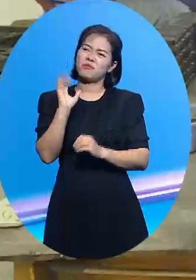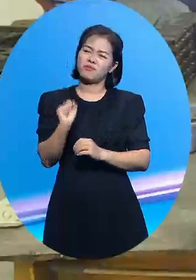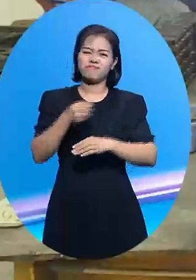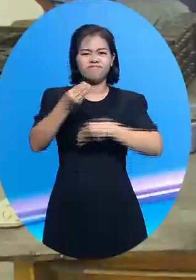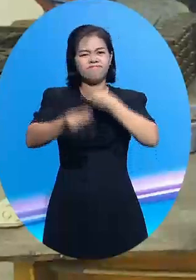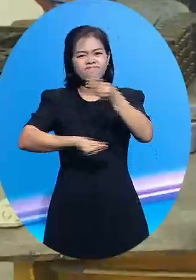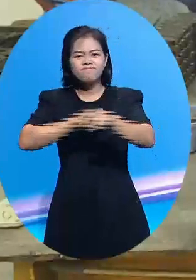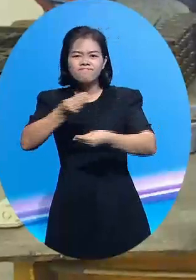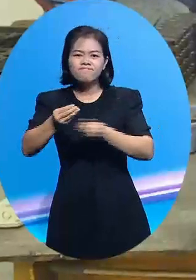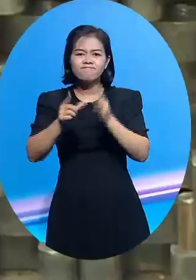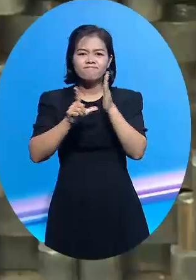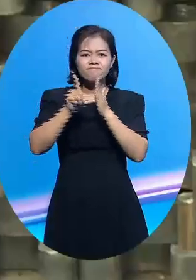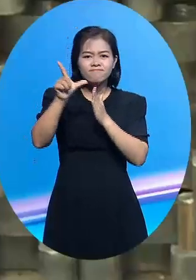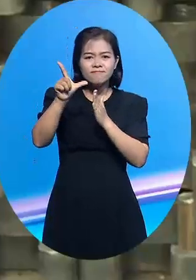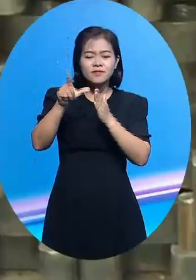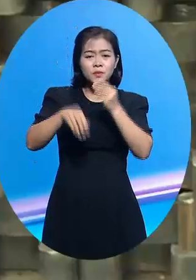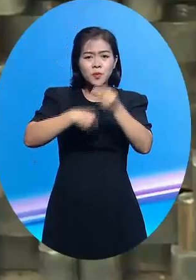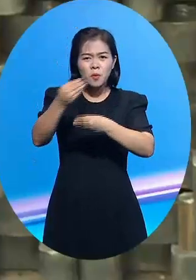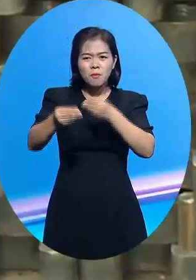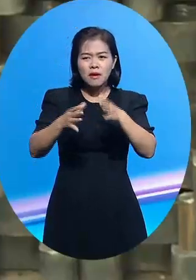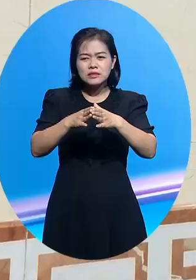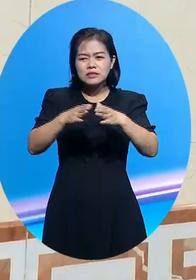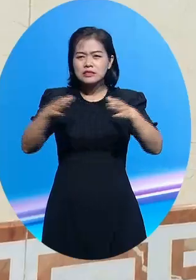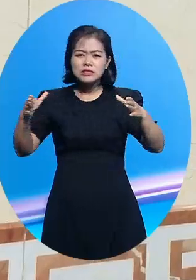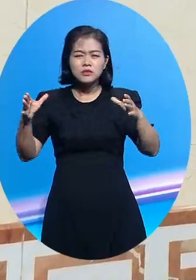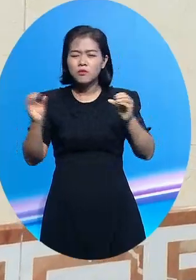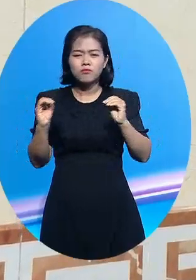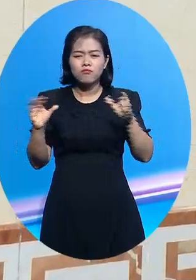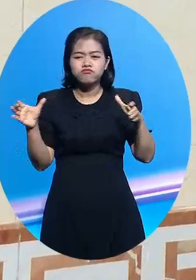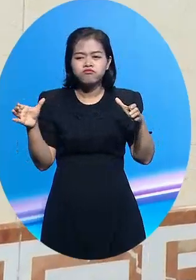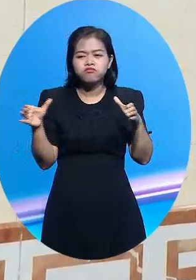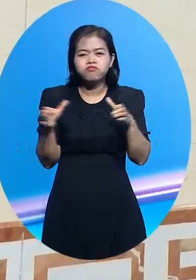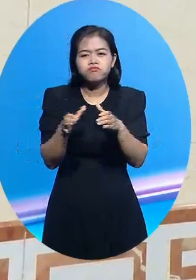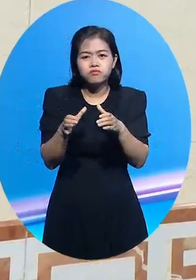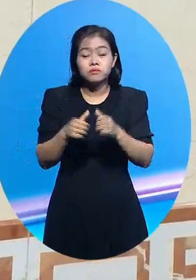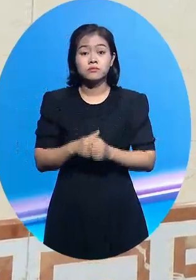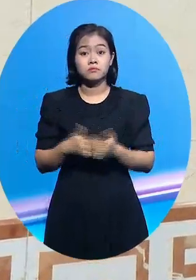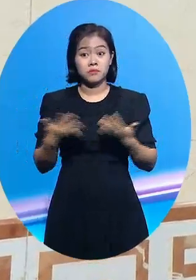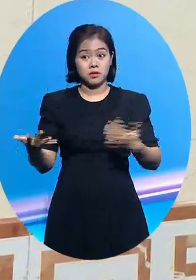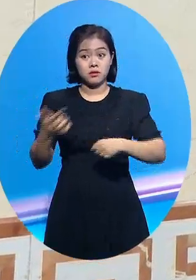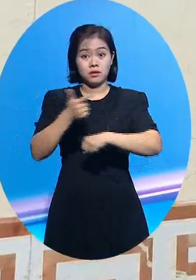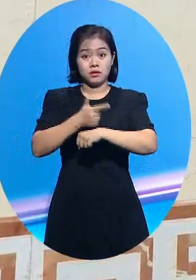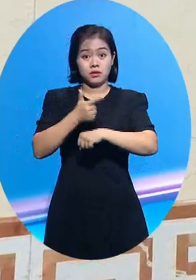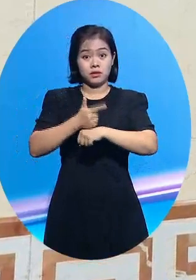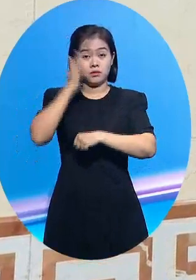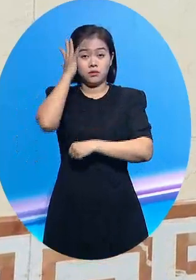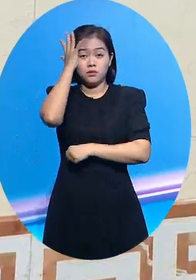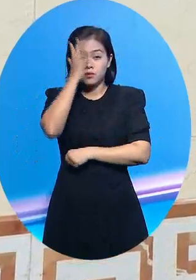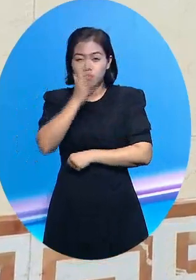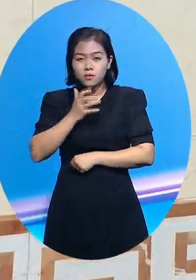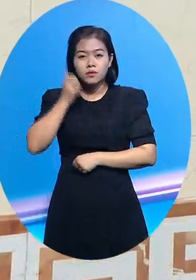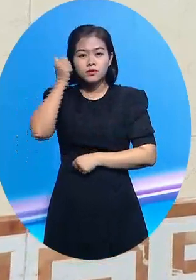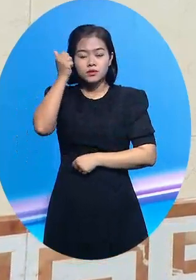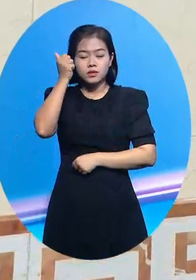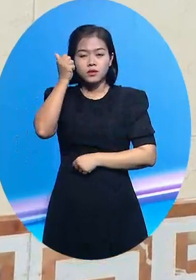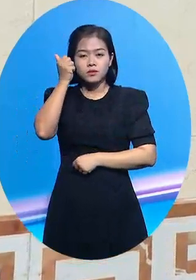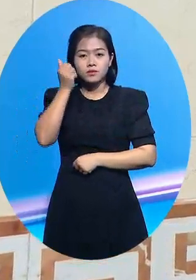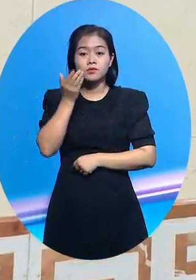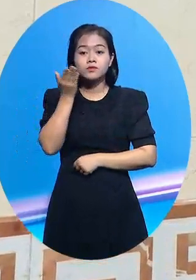chất lượng. Cho nên trong cái giai đoạn này là một cái giai đoạn rất là then chốt để họ có thêm cái nguồn tài